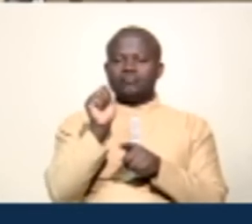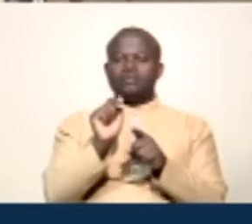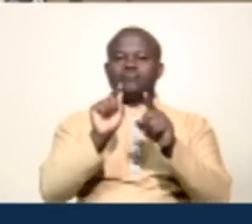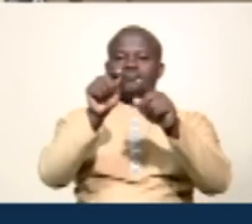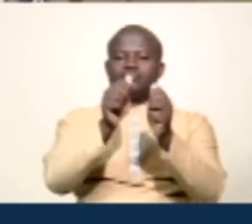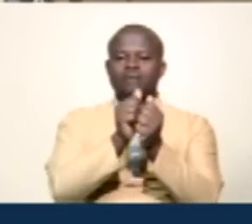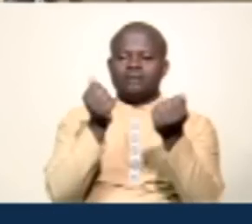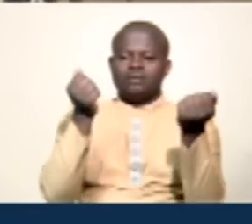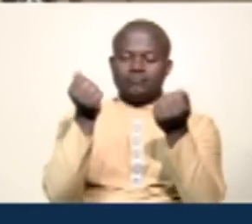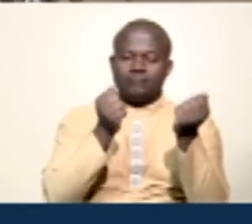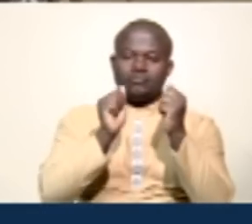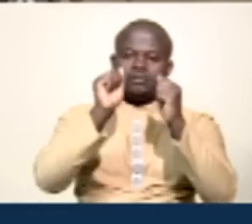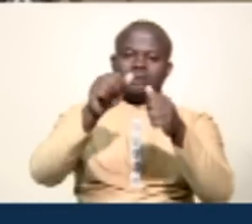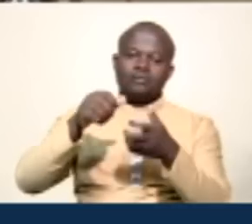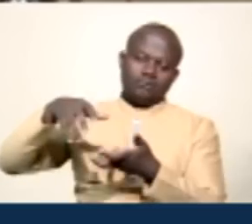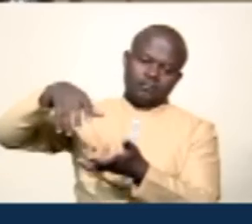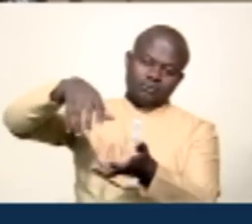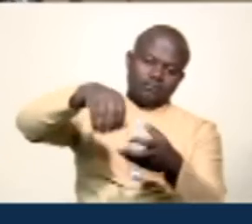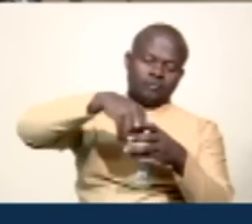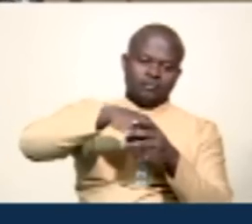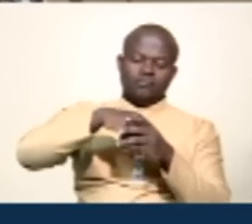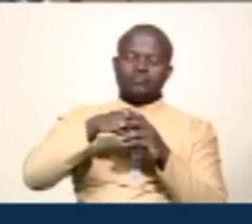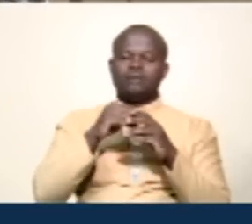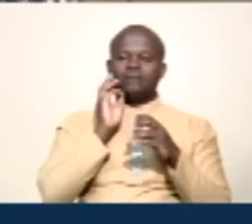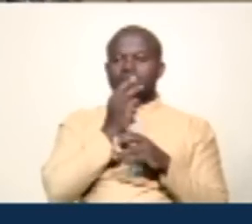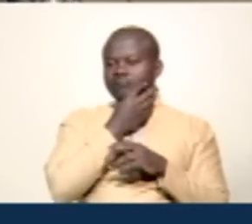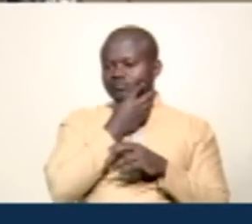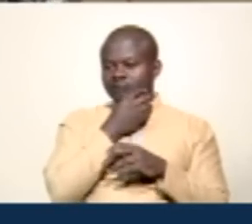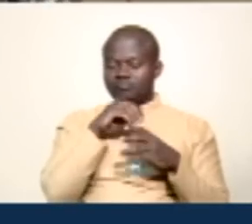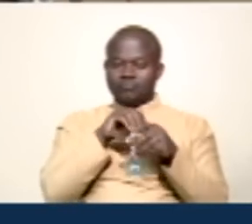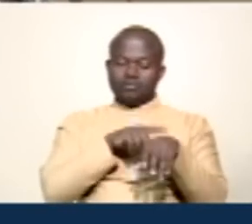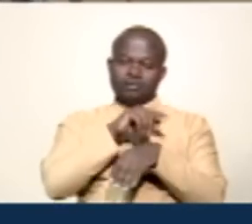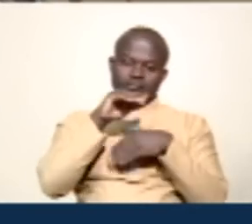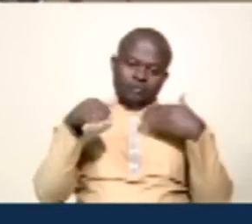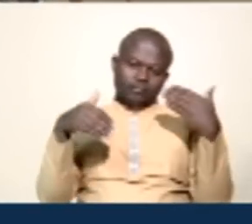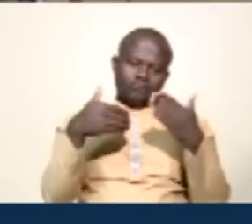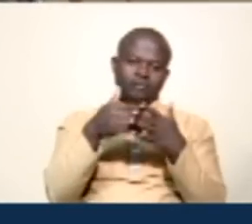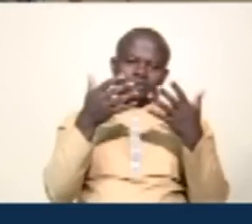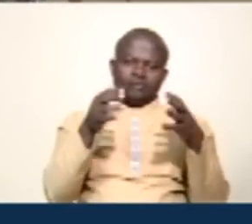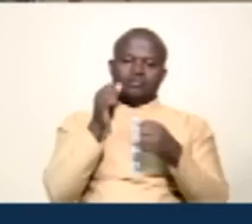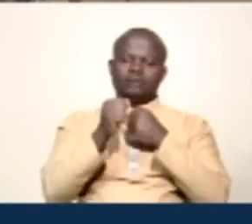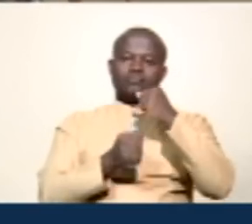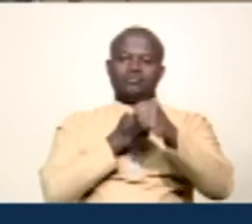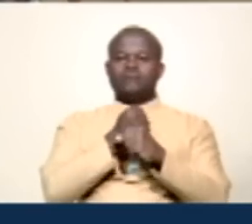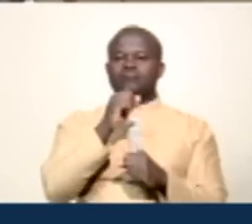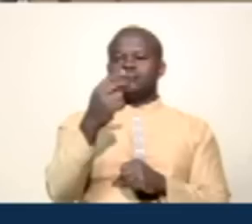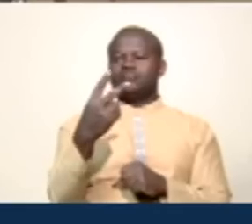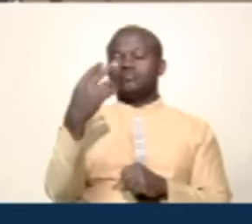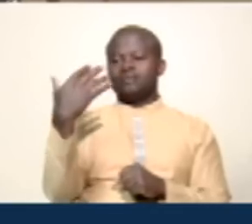ijyanye n'imodoka bagiye kujugunya imirambo mu mazi. Mu gihe cyose cyari gishize cy'imyaka